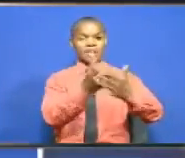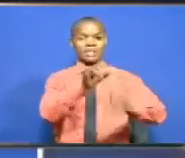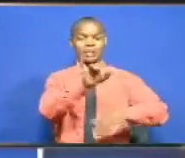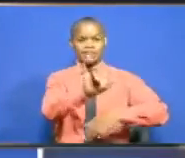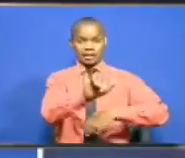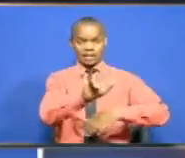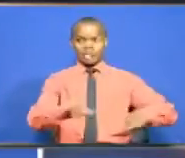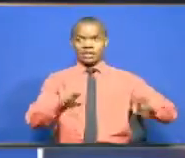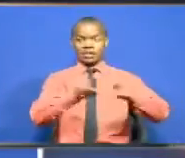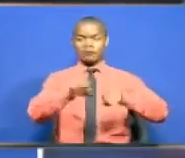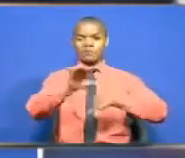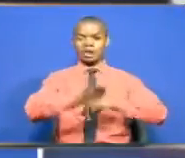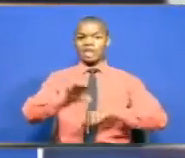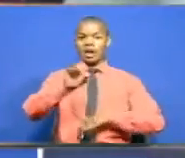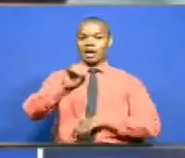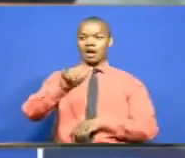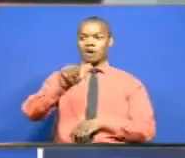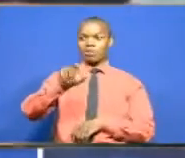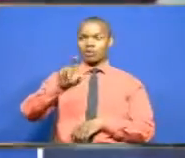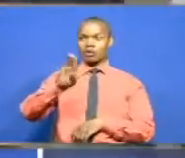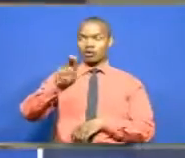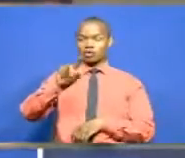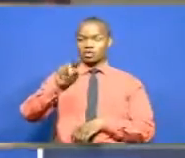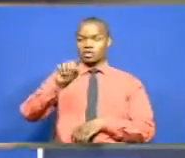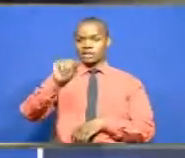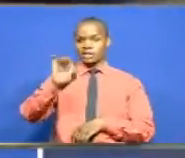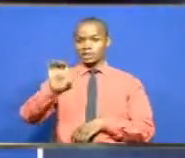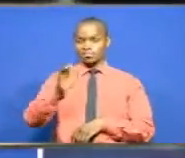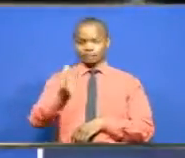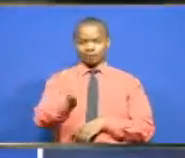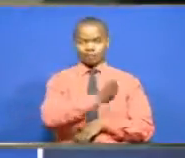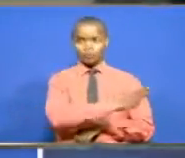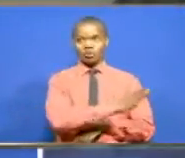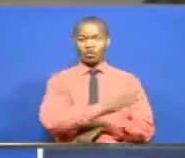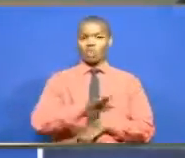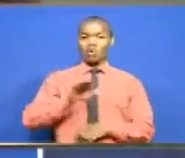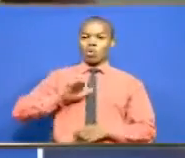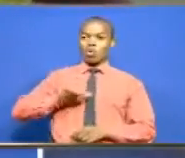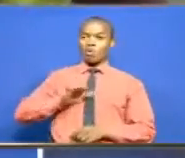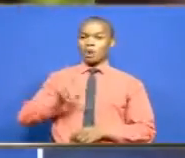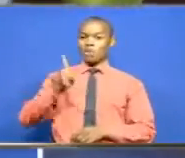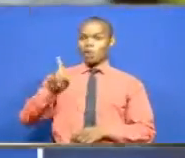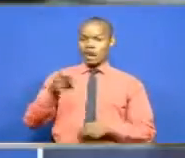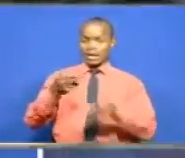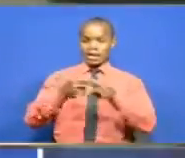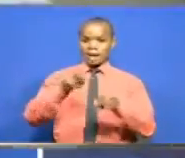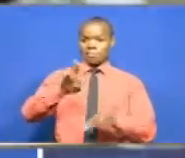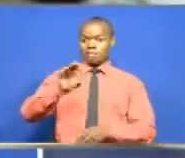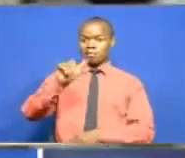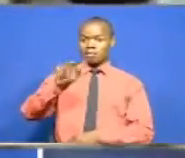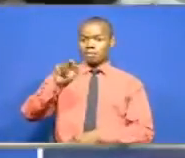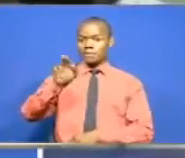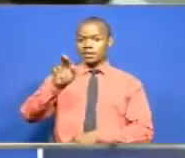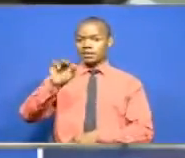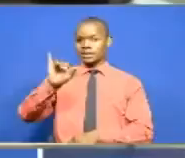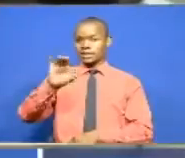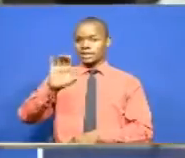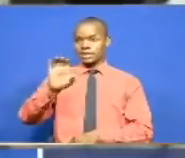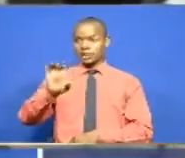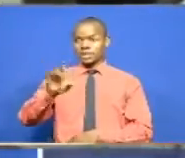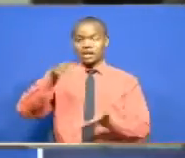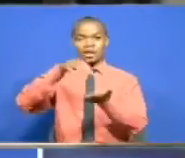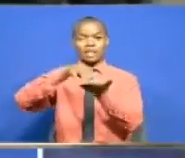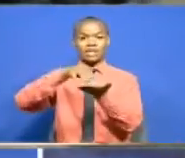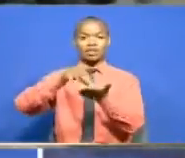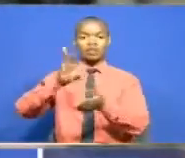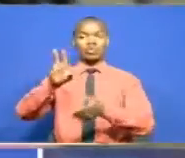cha Adungusi. Wakati huo, mwanamke mmoja kwa jina Beatrice Mweni Mbiu ameshtakiwa kwa makosa mawili